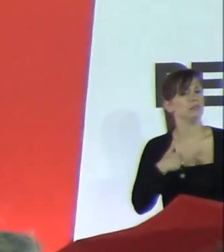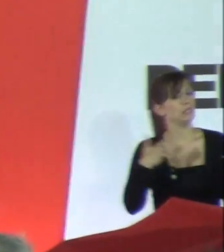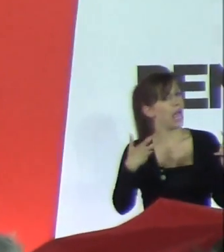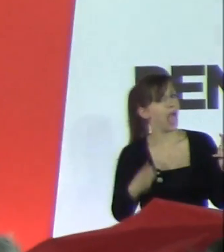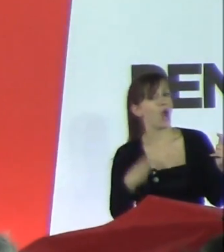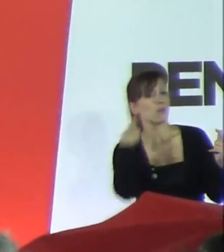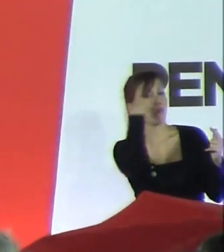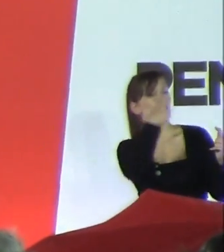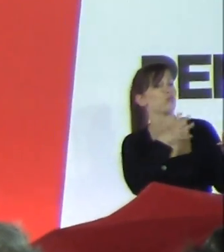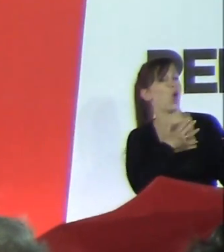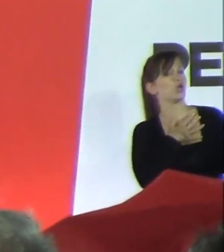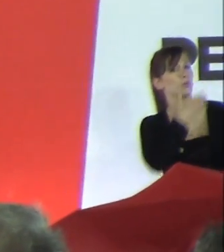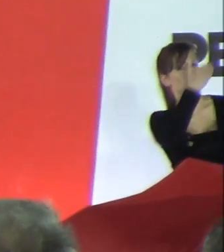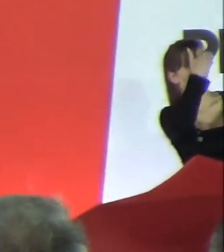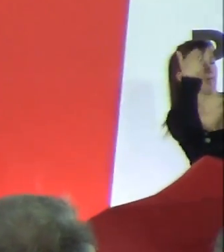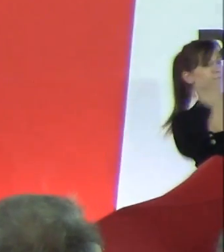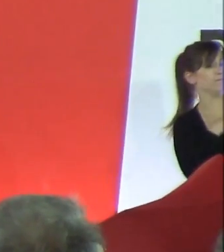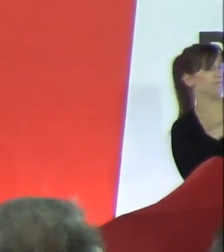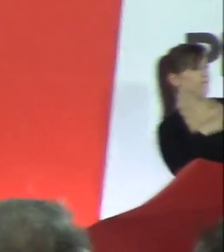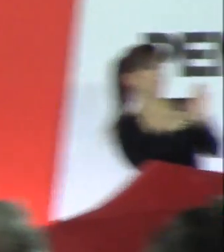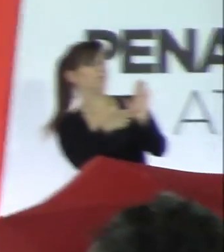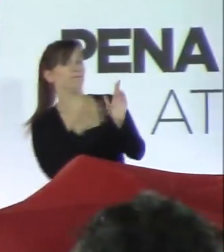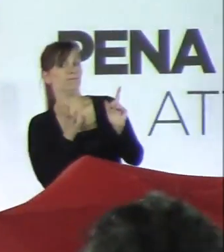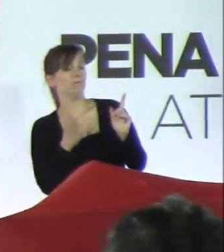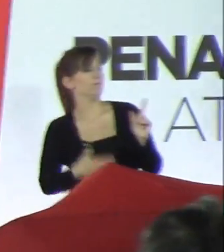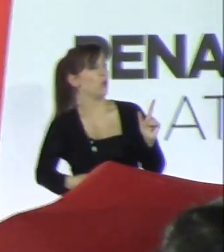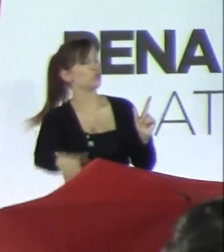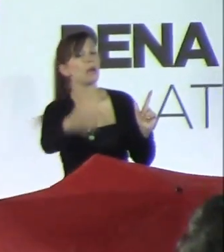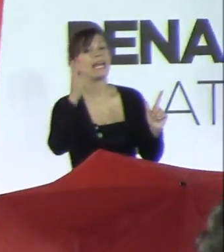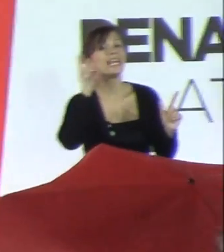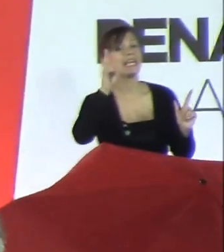πρόσωπα. Πρόσωπα καθαρά, τίμια,